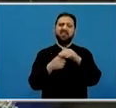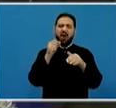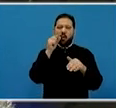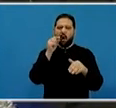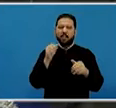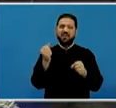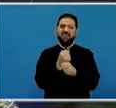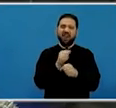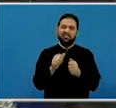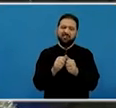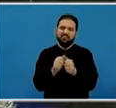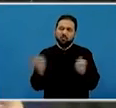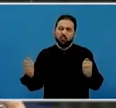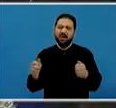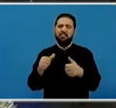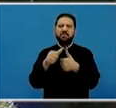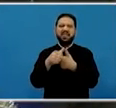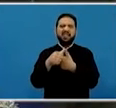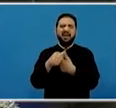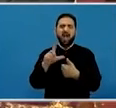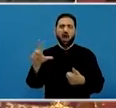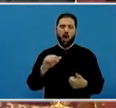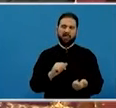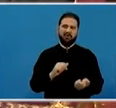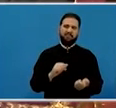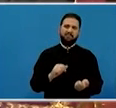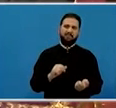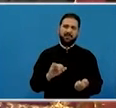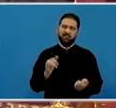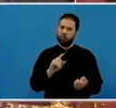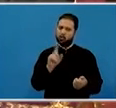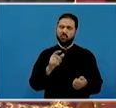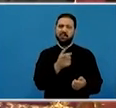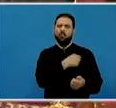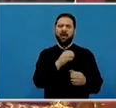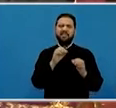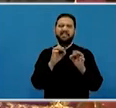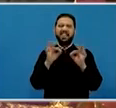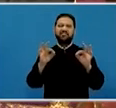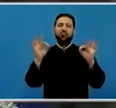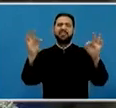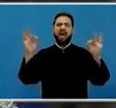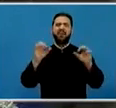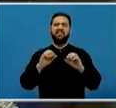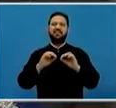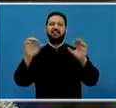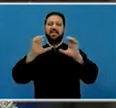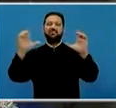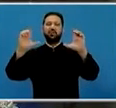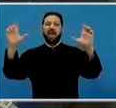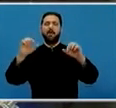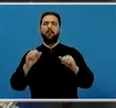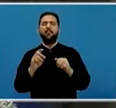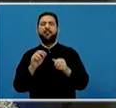oameni și să se dezvolte foarte mult nu se poate dezvolta decât până la un anumit punct de vedere și atunci aceste relații sunt oarecum de conjunctură și nu prietenii din